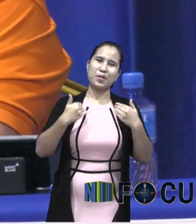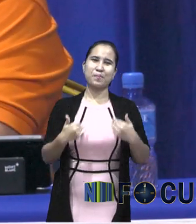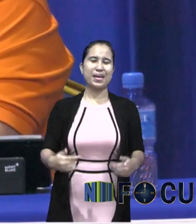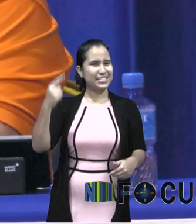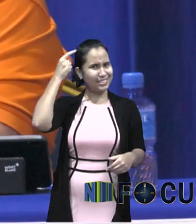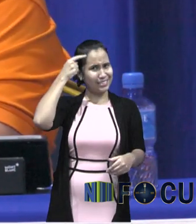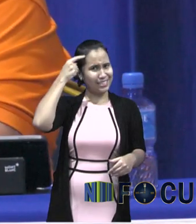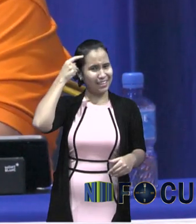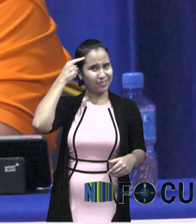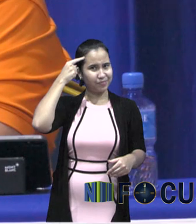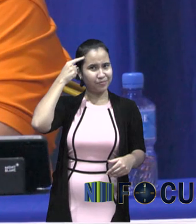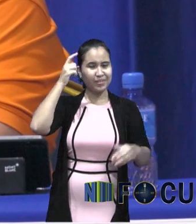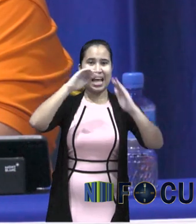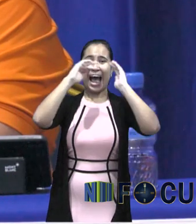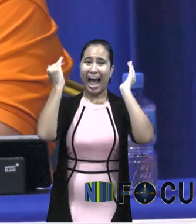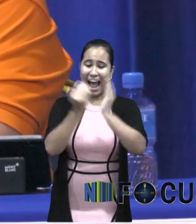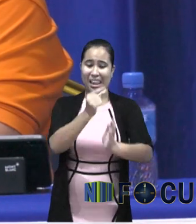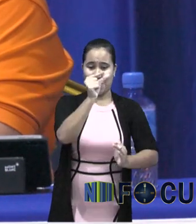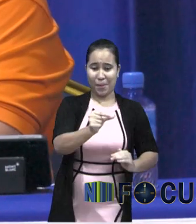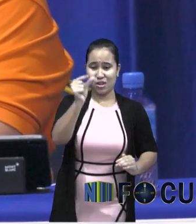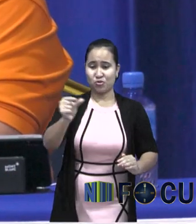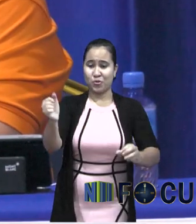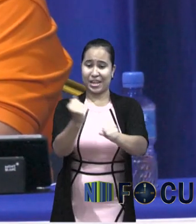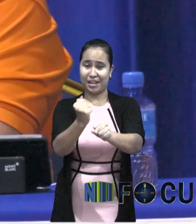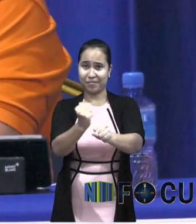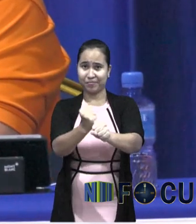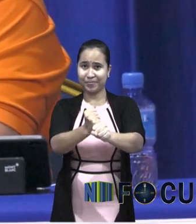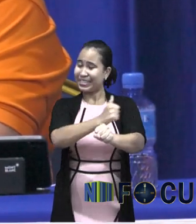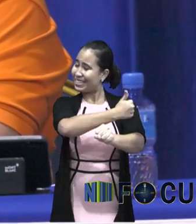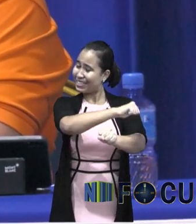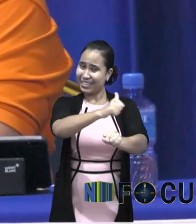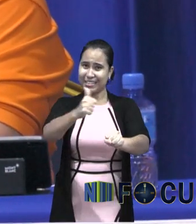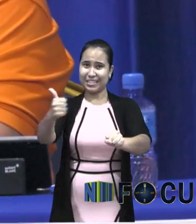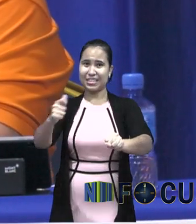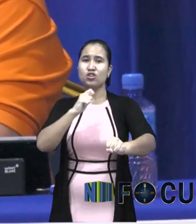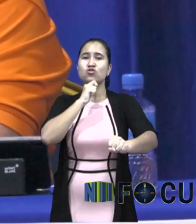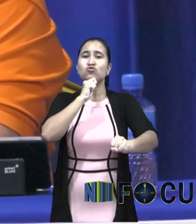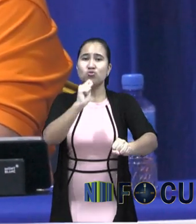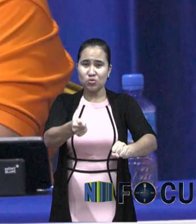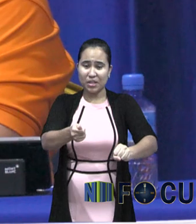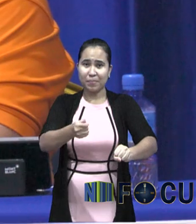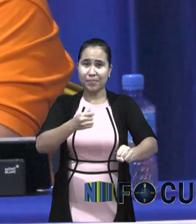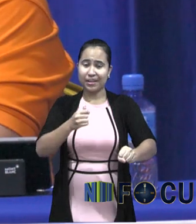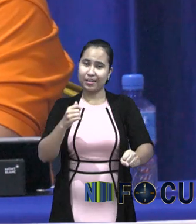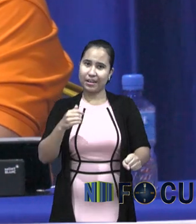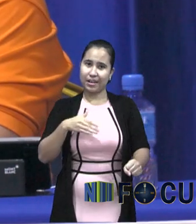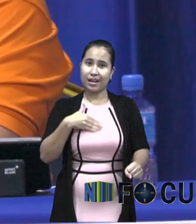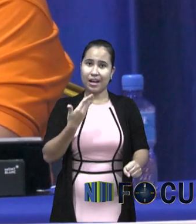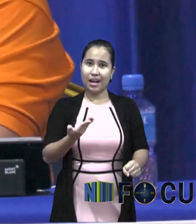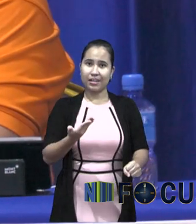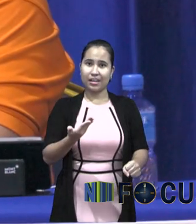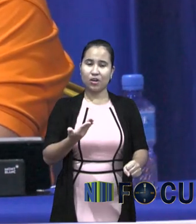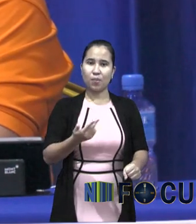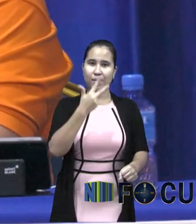die denken dat alle personeel van hun of iedereen dispensatie zullen krijgen om zich tussen 8 uur